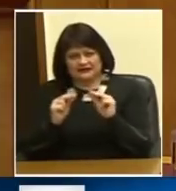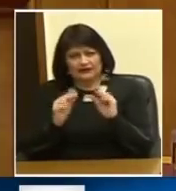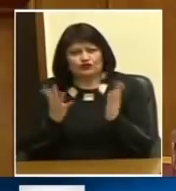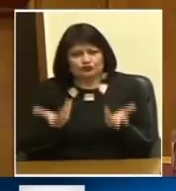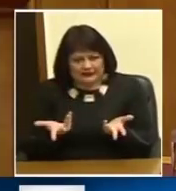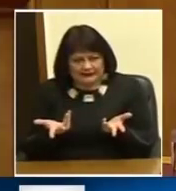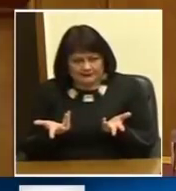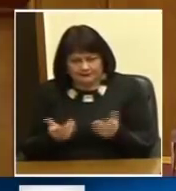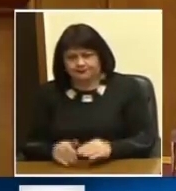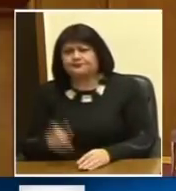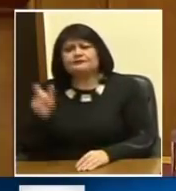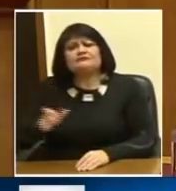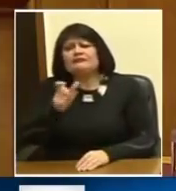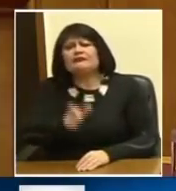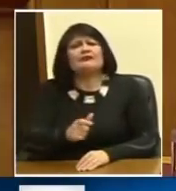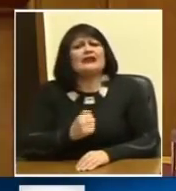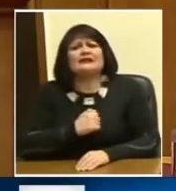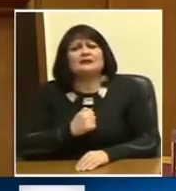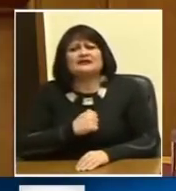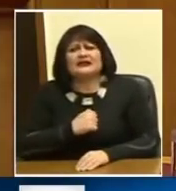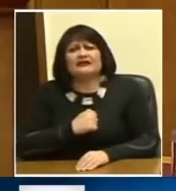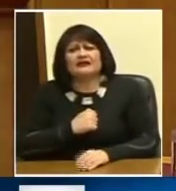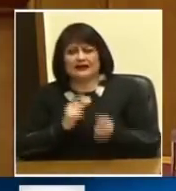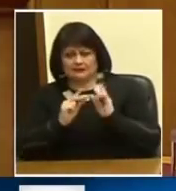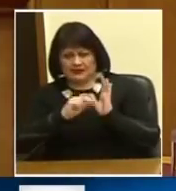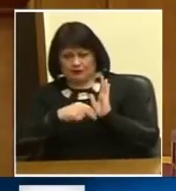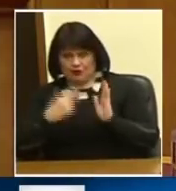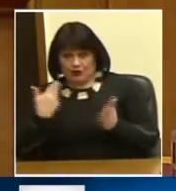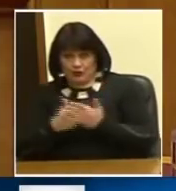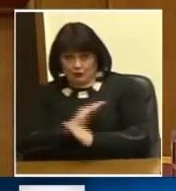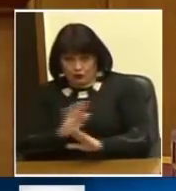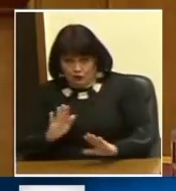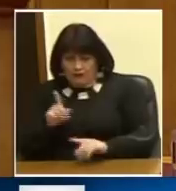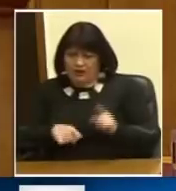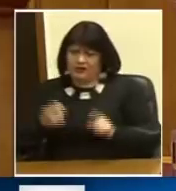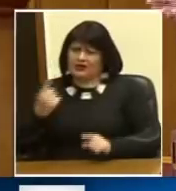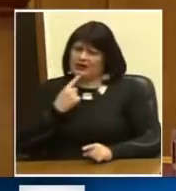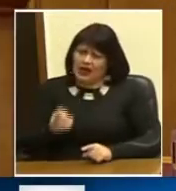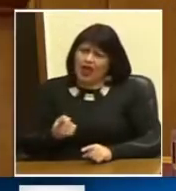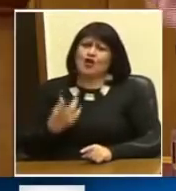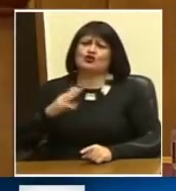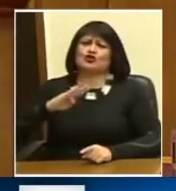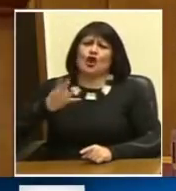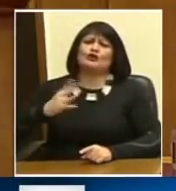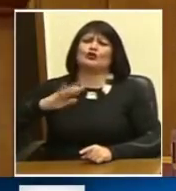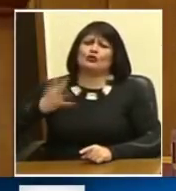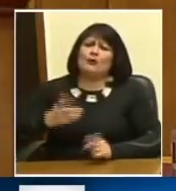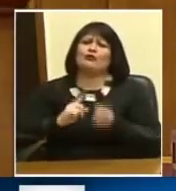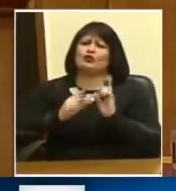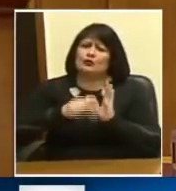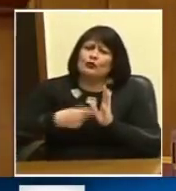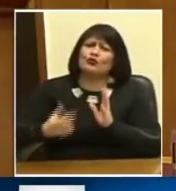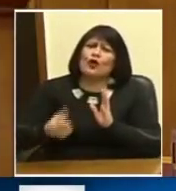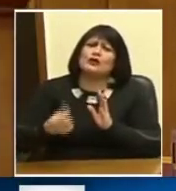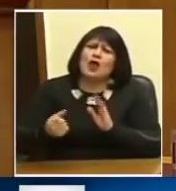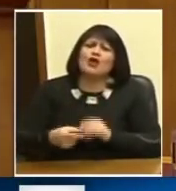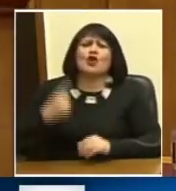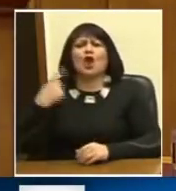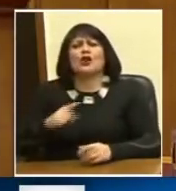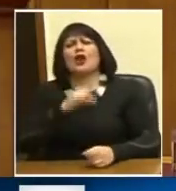είτε θεωρείτε ότι δεν τελειώσαν τα μνημόνια, υπάρχουν κάποιες πτέρυγες εδώ που λένε υπάρχει και τέταρτο και πέμπτο και 100